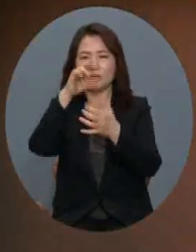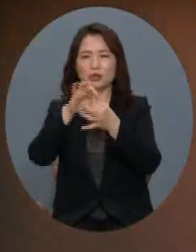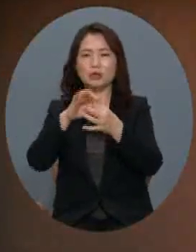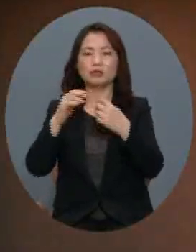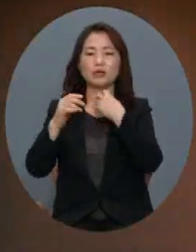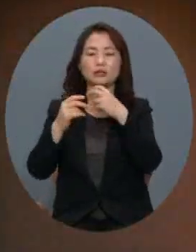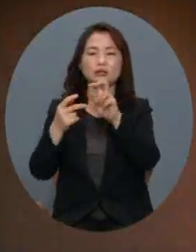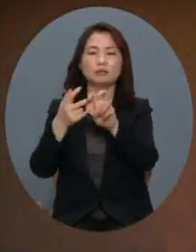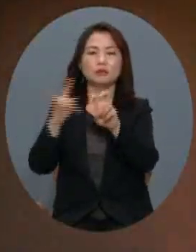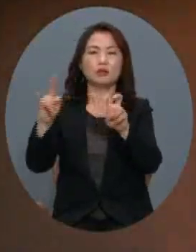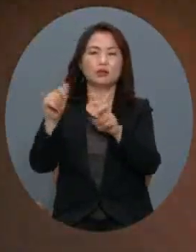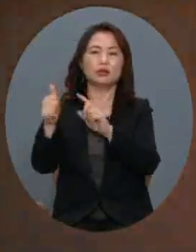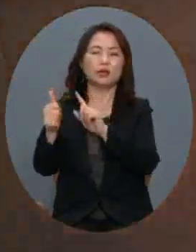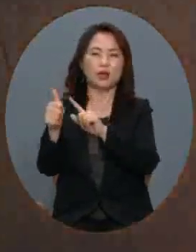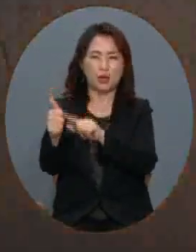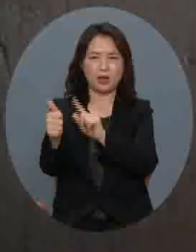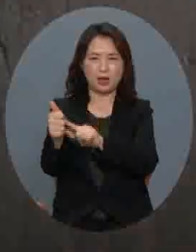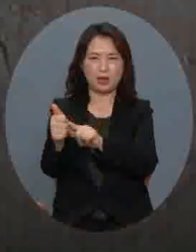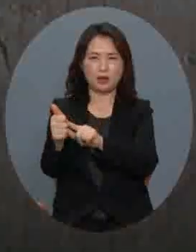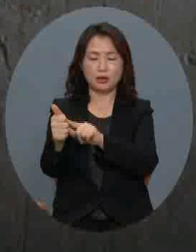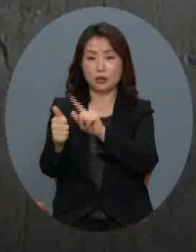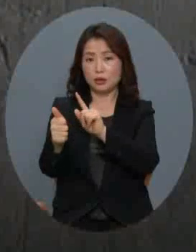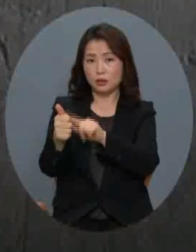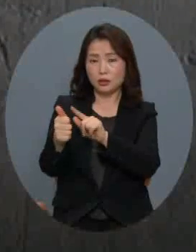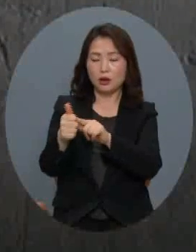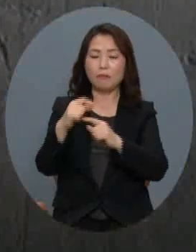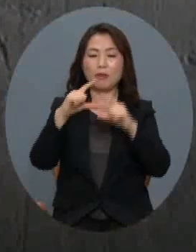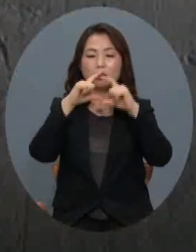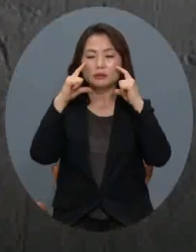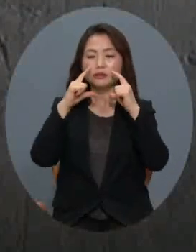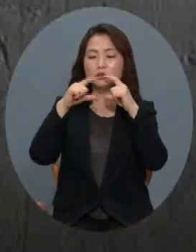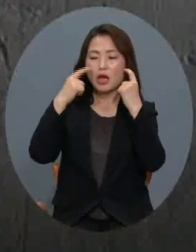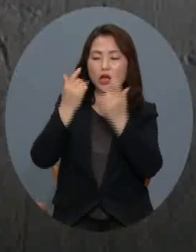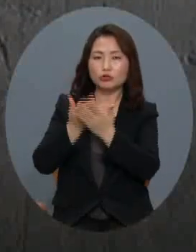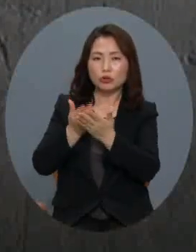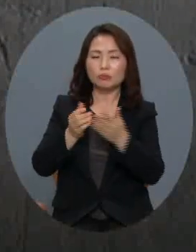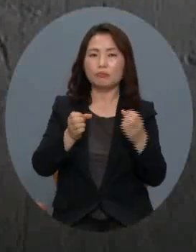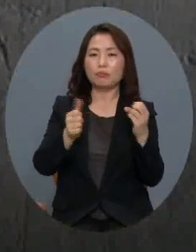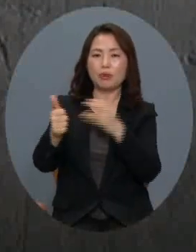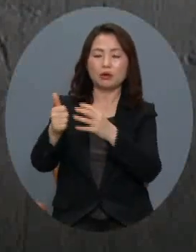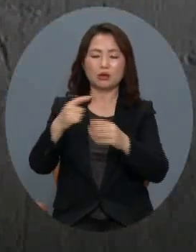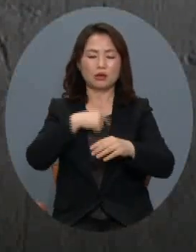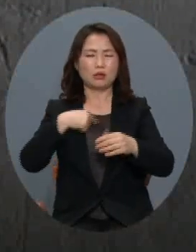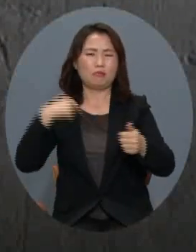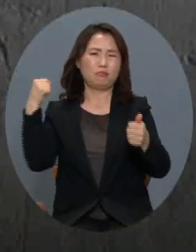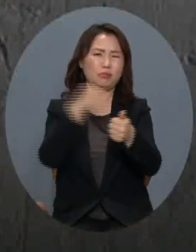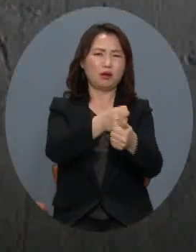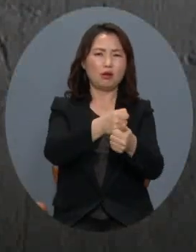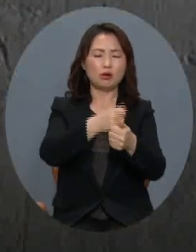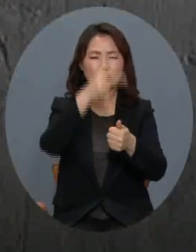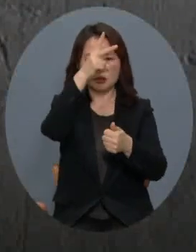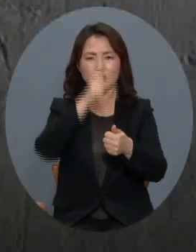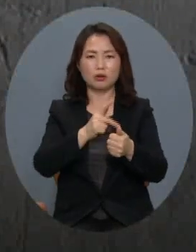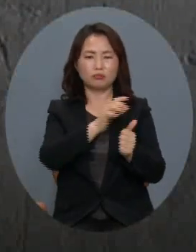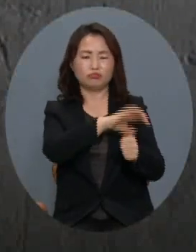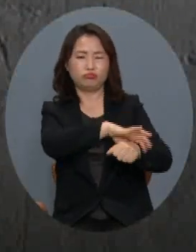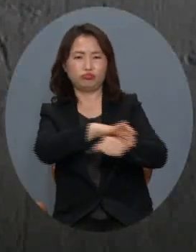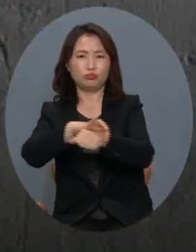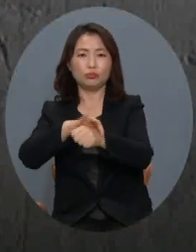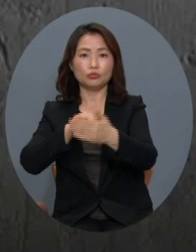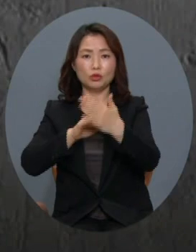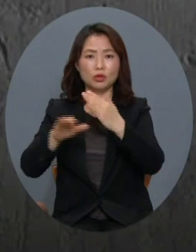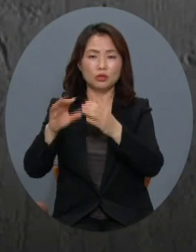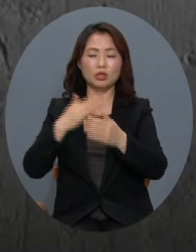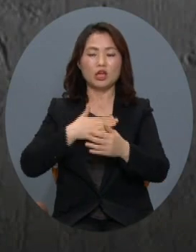20대에 이 경찰관 a 경찰관은 마스크를 써 달라는 택시기사의 가슴을 때리고 경찰서에 연행된 후에도